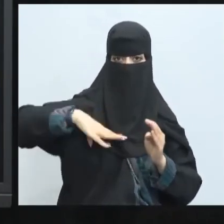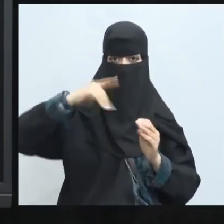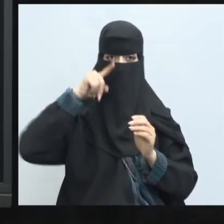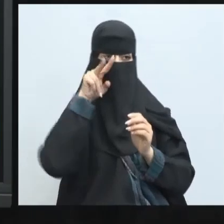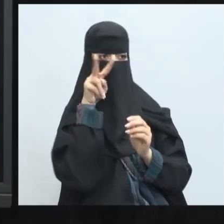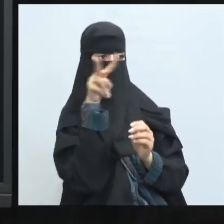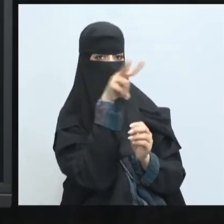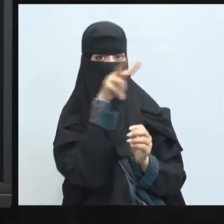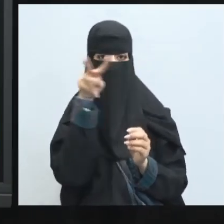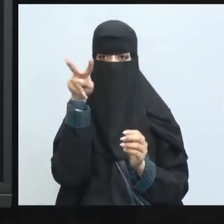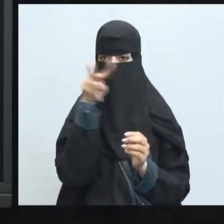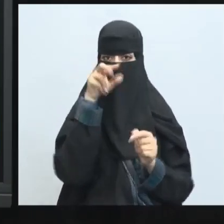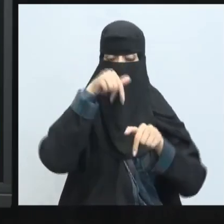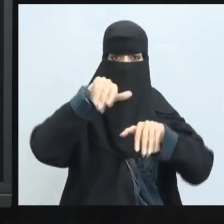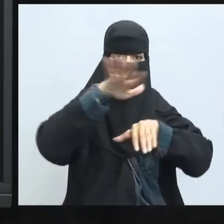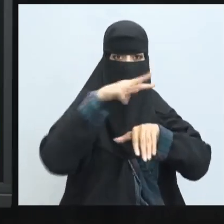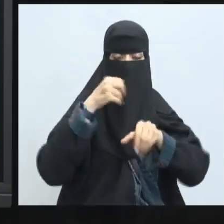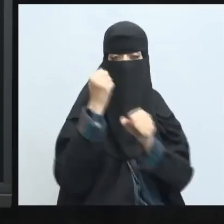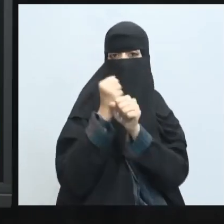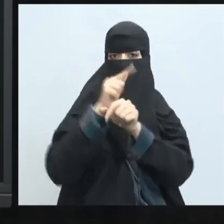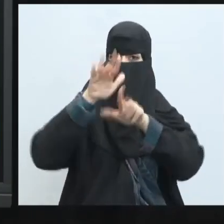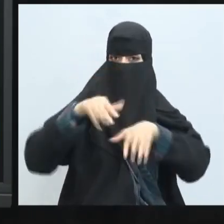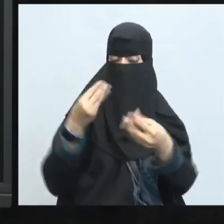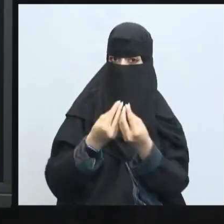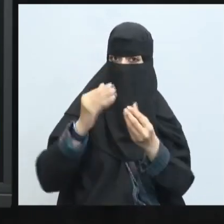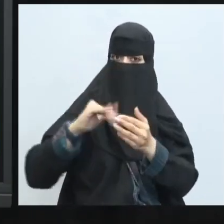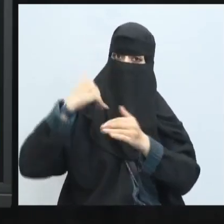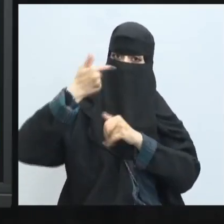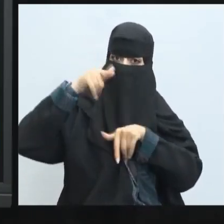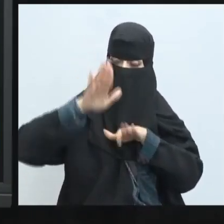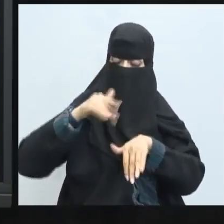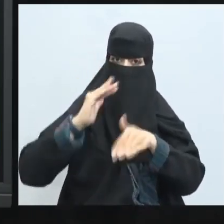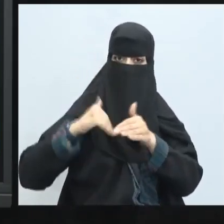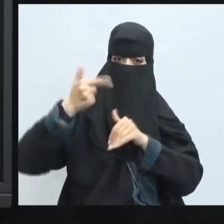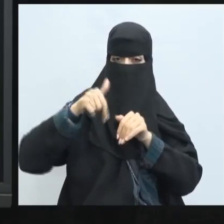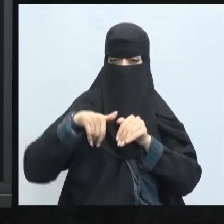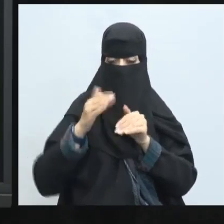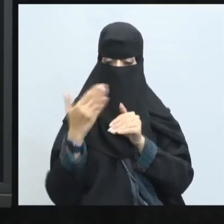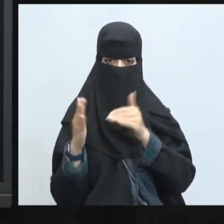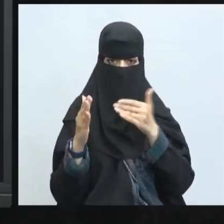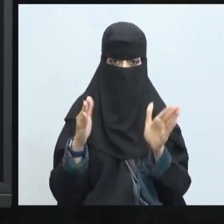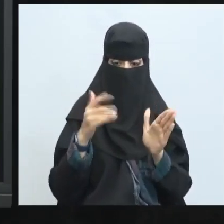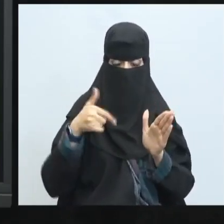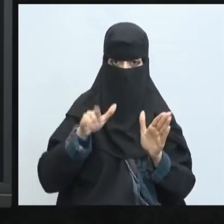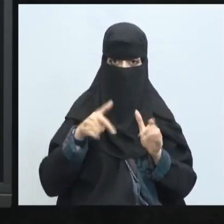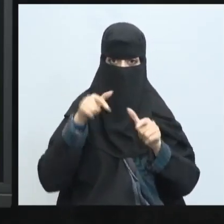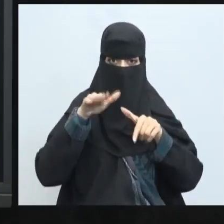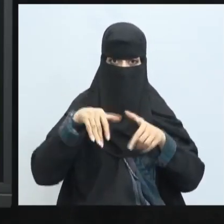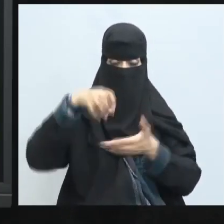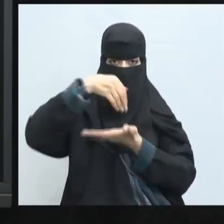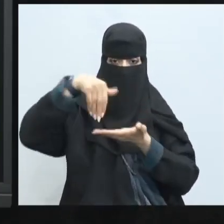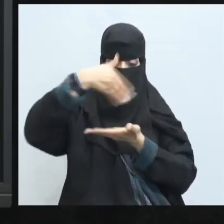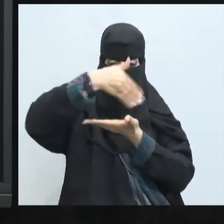مكتب يتابع كل الموظفين بعد ذلك اصبح هنالك استغناء عن الجدران بشكل